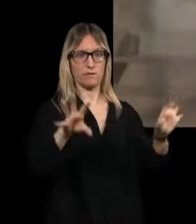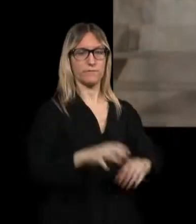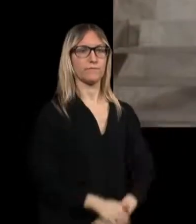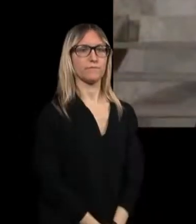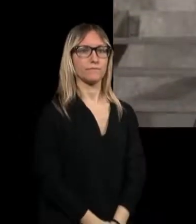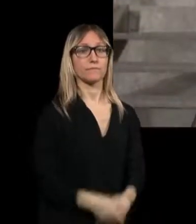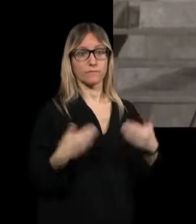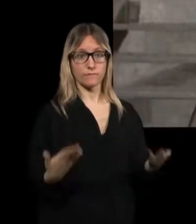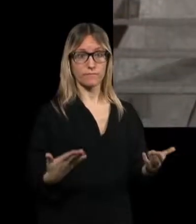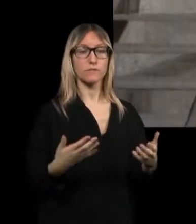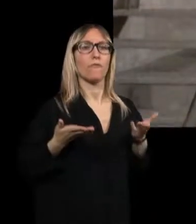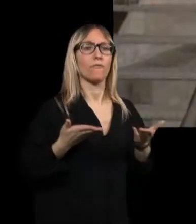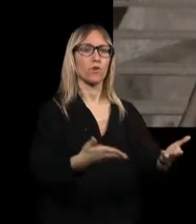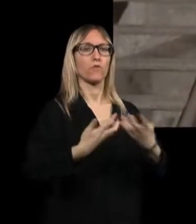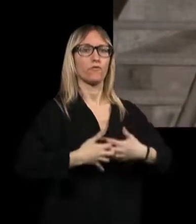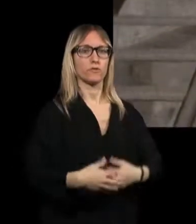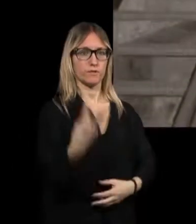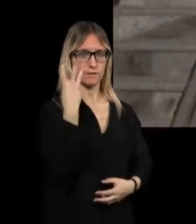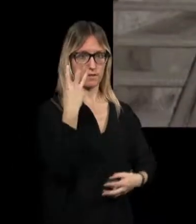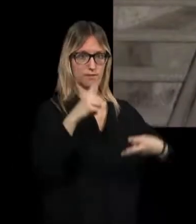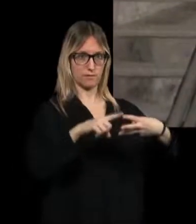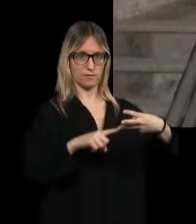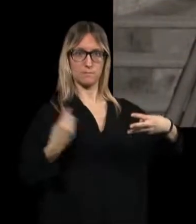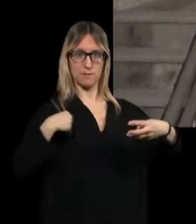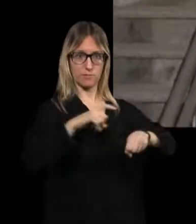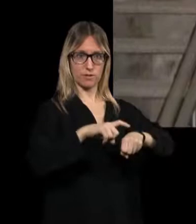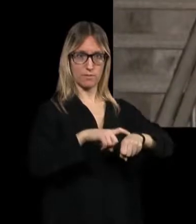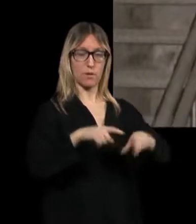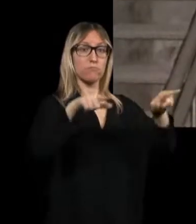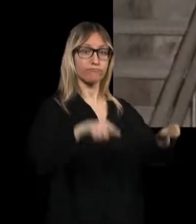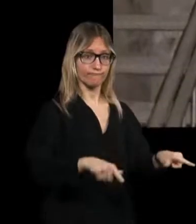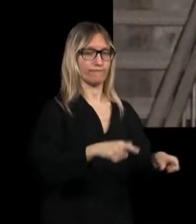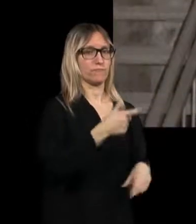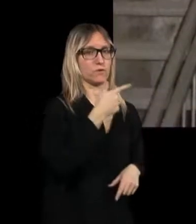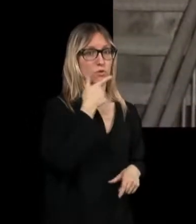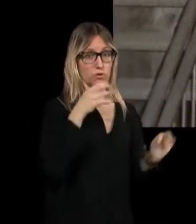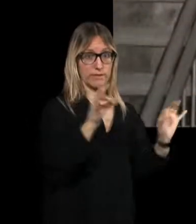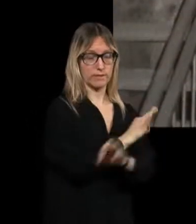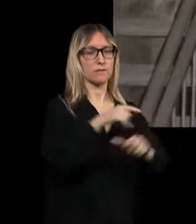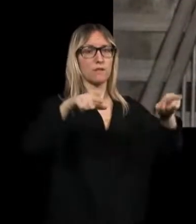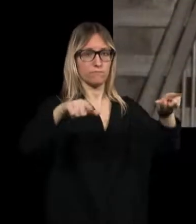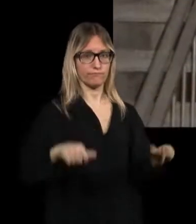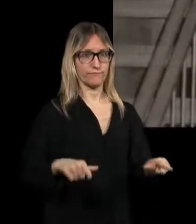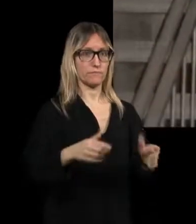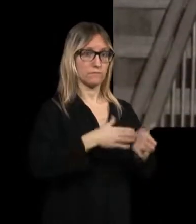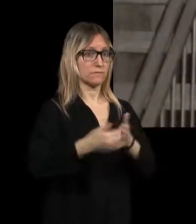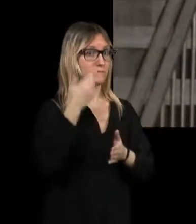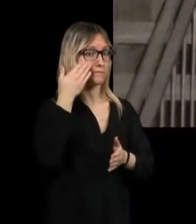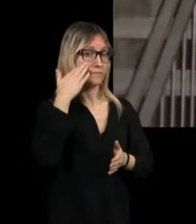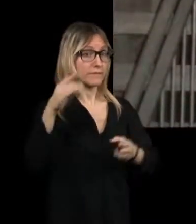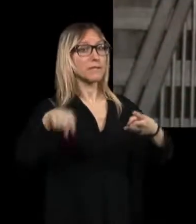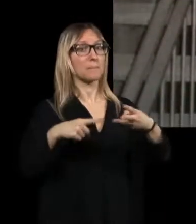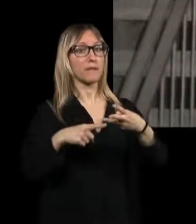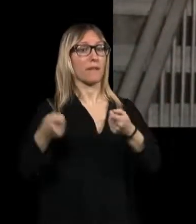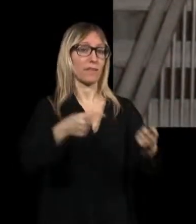Així doncs, el forn fa 3 funcions alhora: cou les peces bescuitades, les envernissades i el propi vernís.